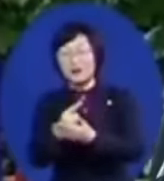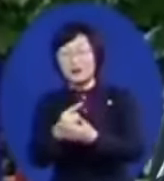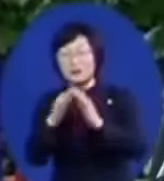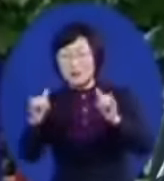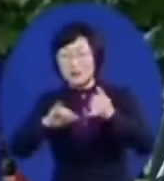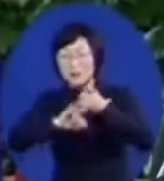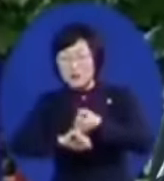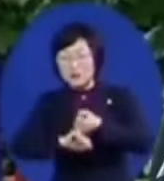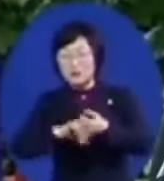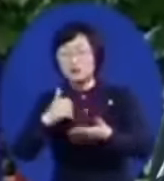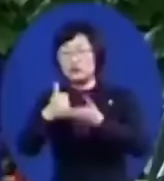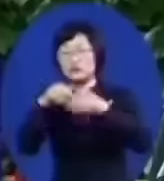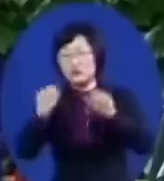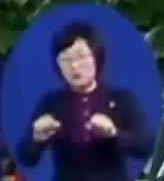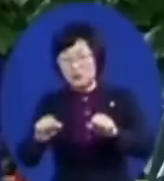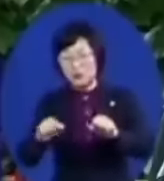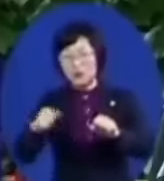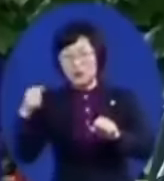것과